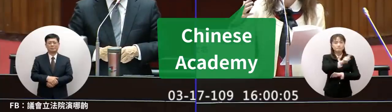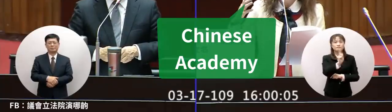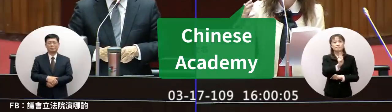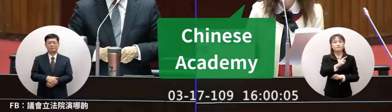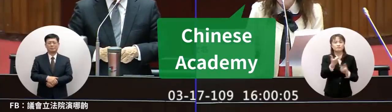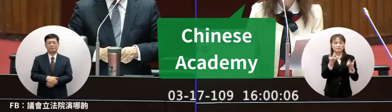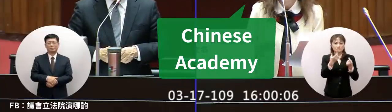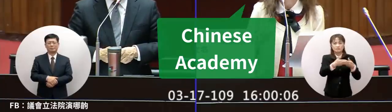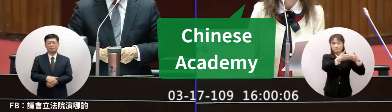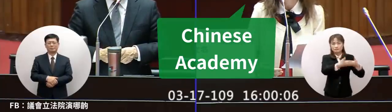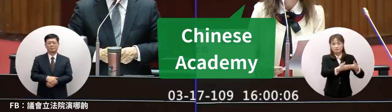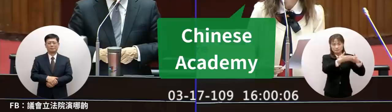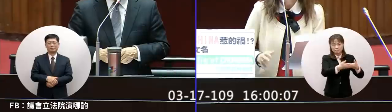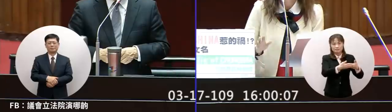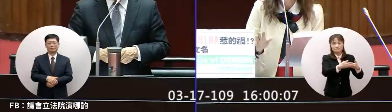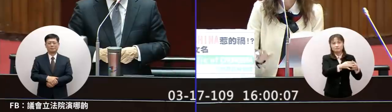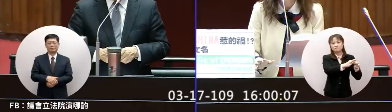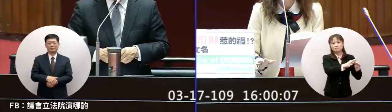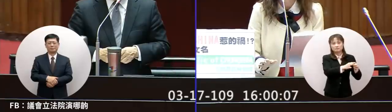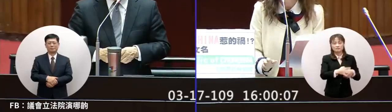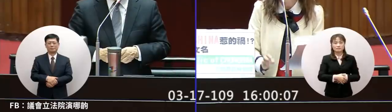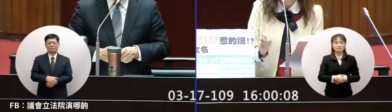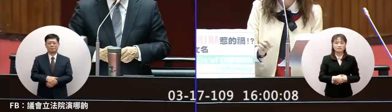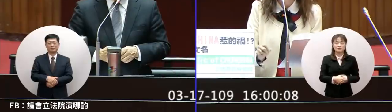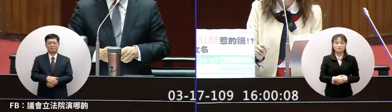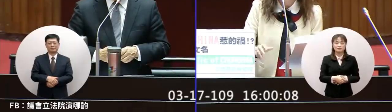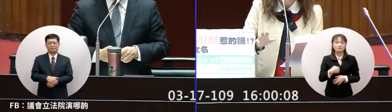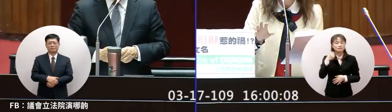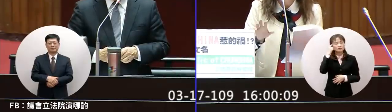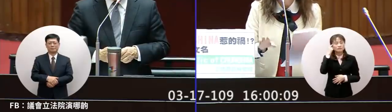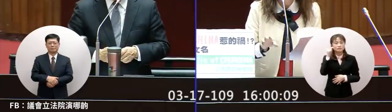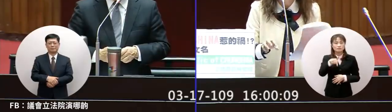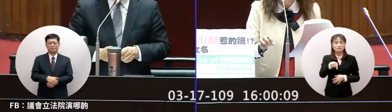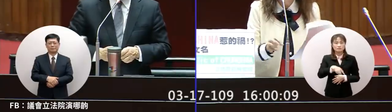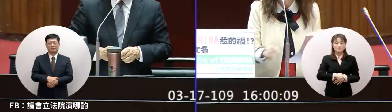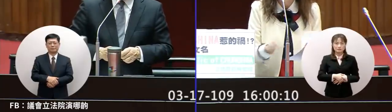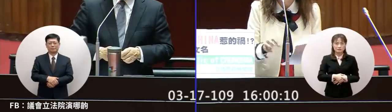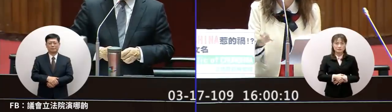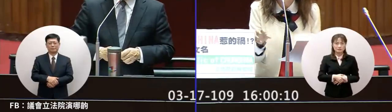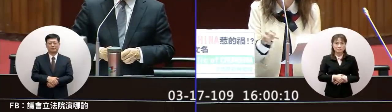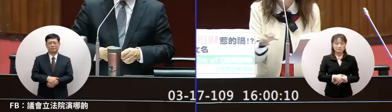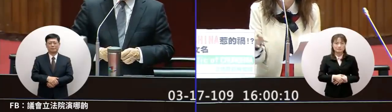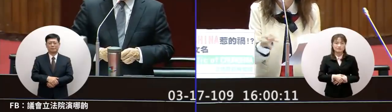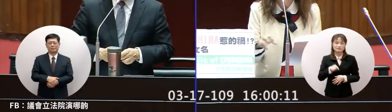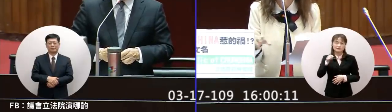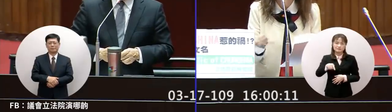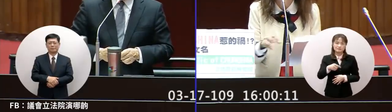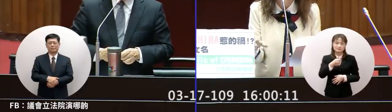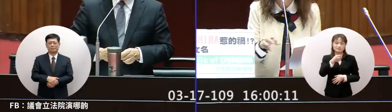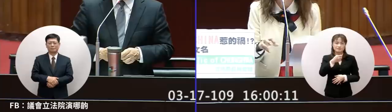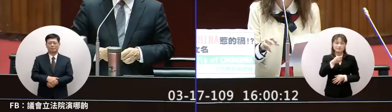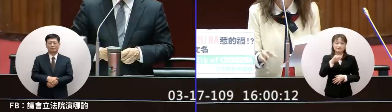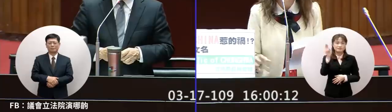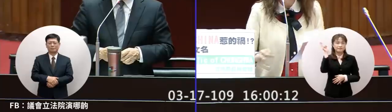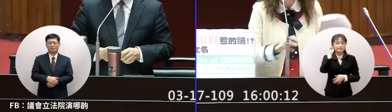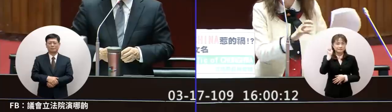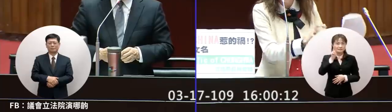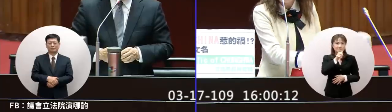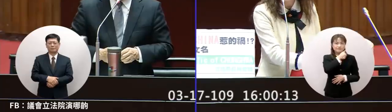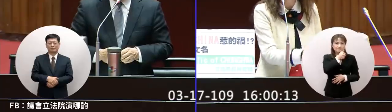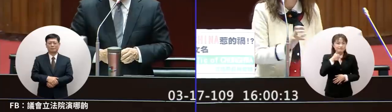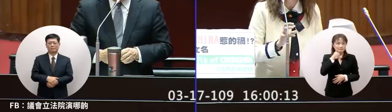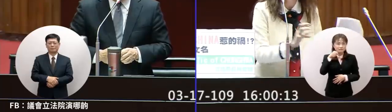Chinese。Academy， 所以我意思是讲哦，其实咱就是因为这个音译的问题，所